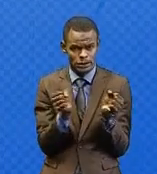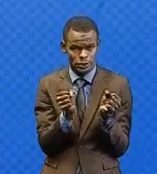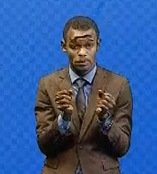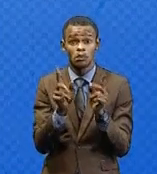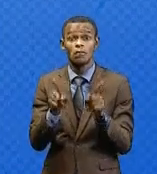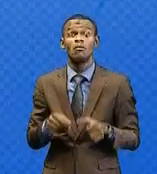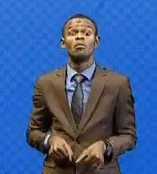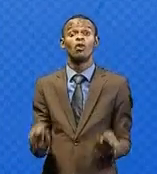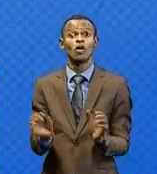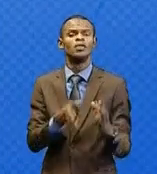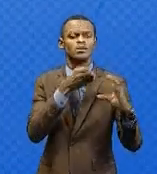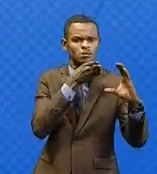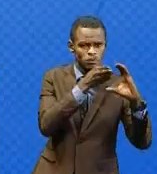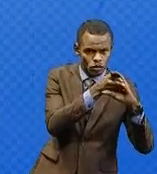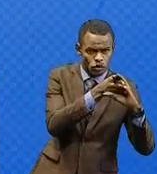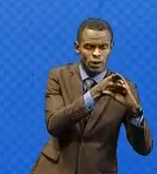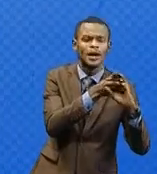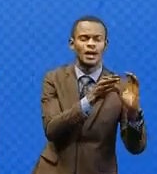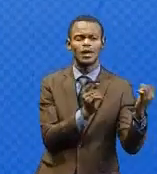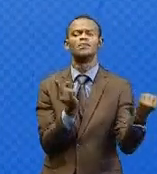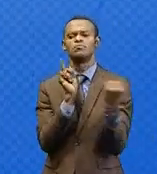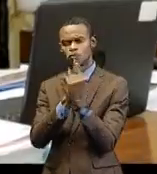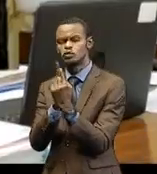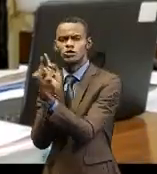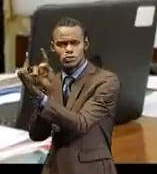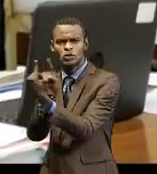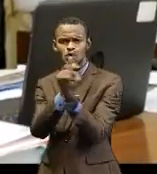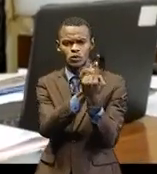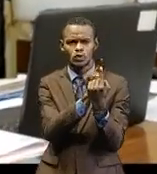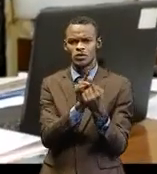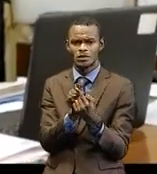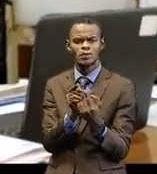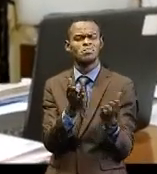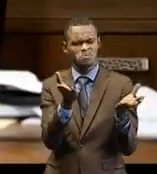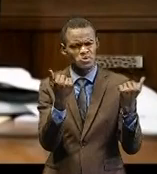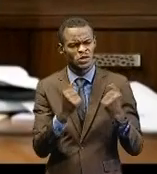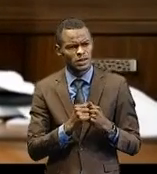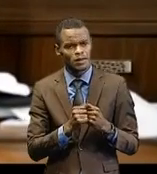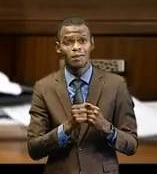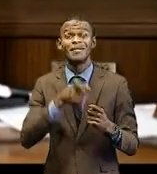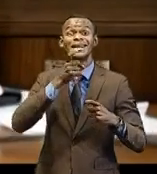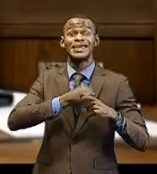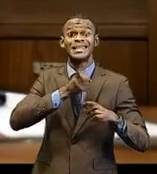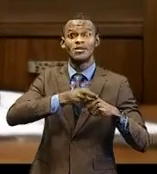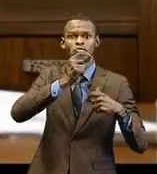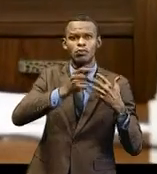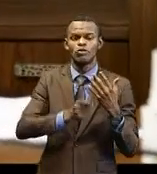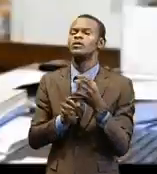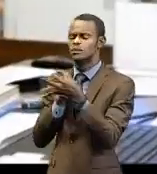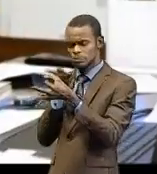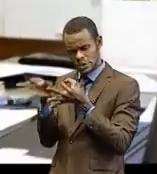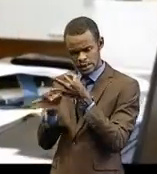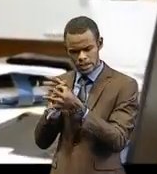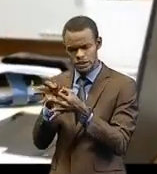des fonctionnements qu'ils rencontrent. Parmi les recommandations émises figure la rédaction d'un projet de loi sur la